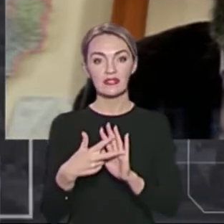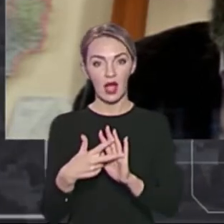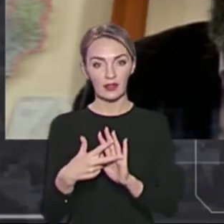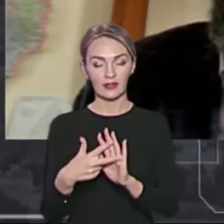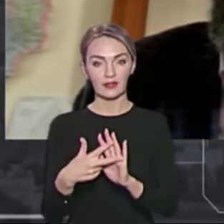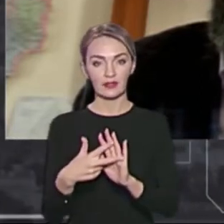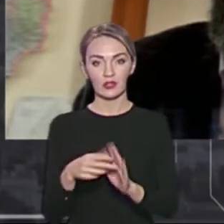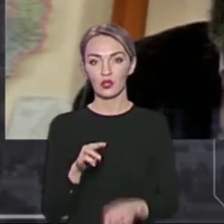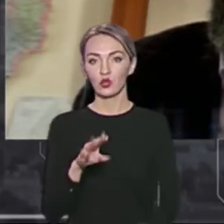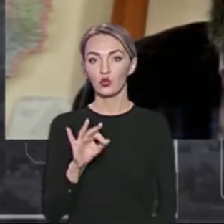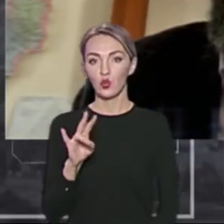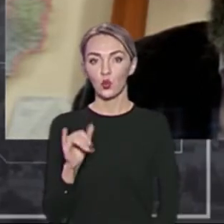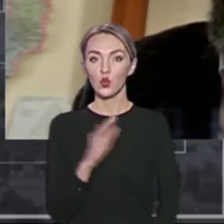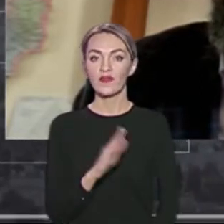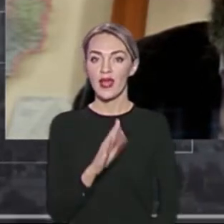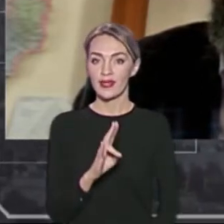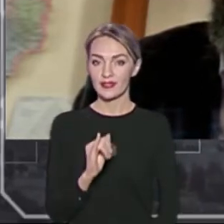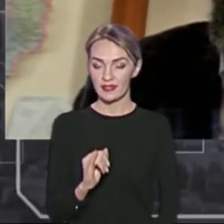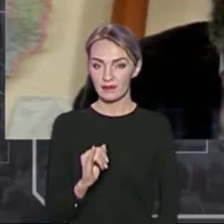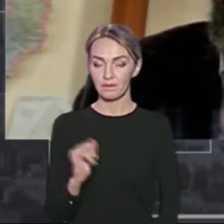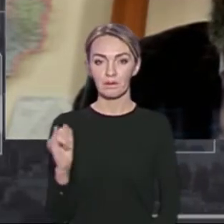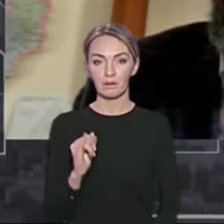0,8 тонн у вересні і